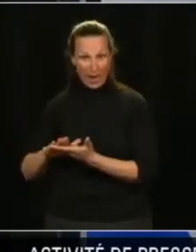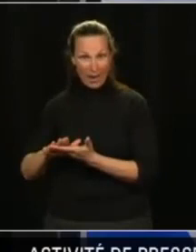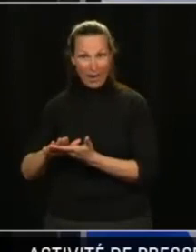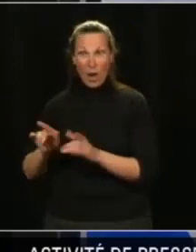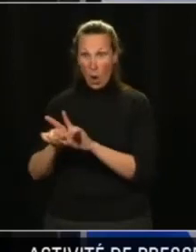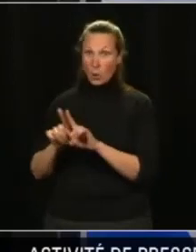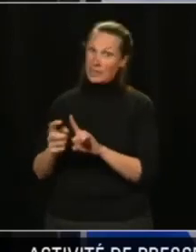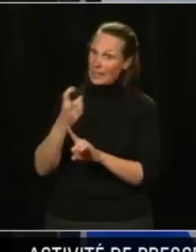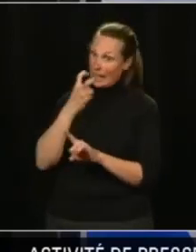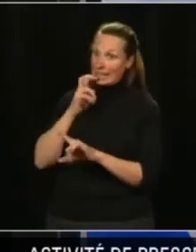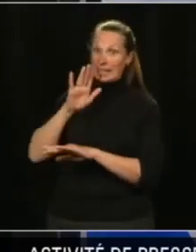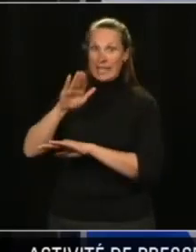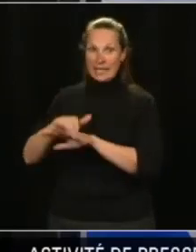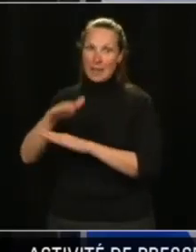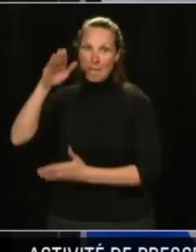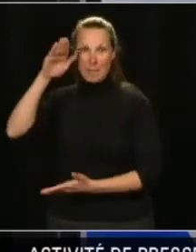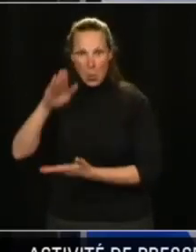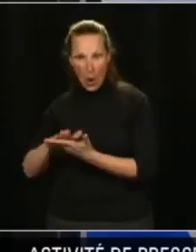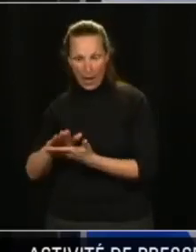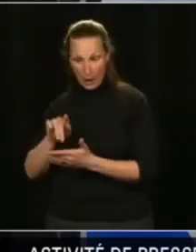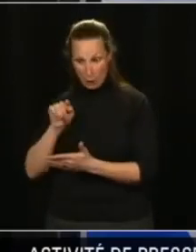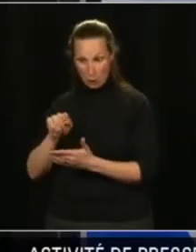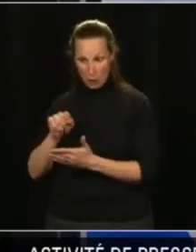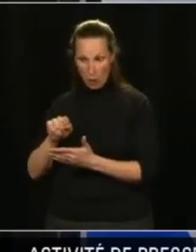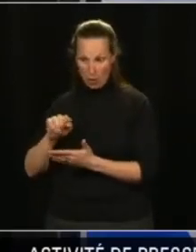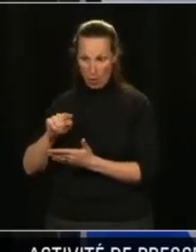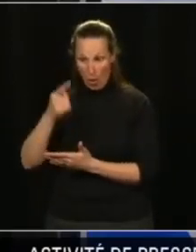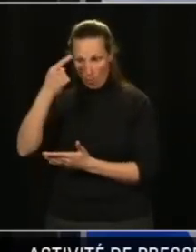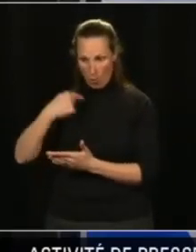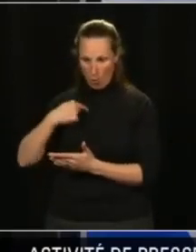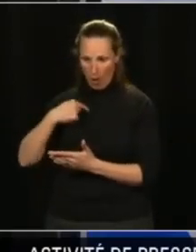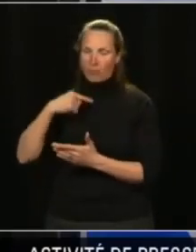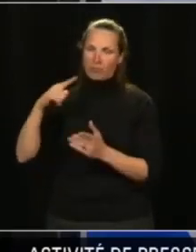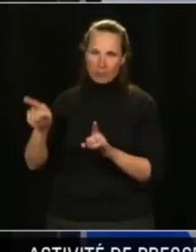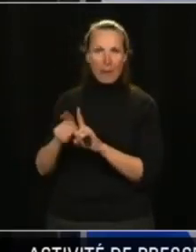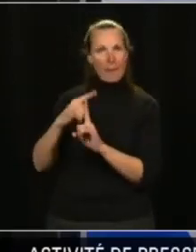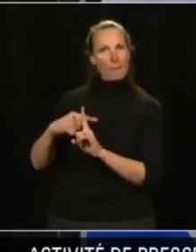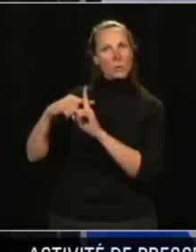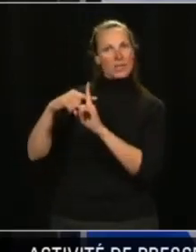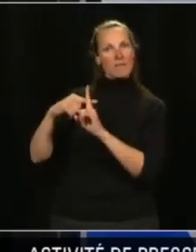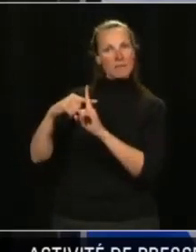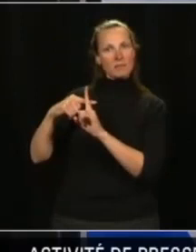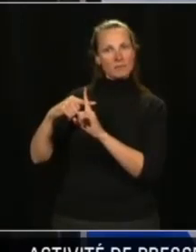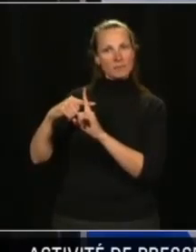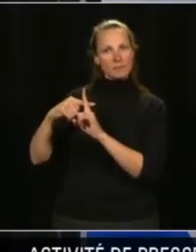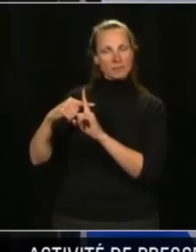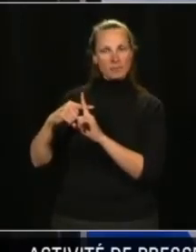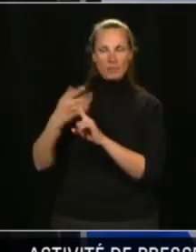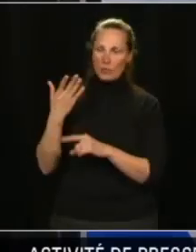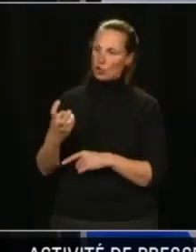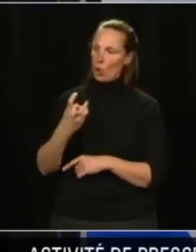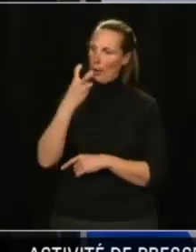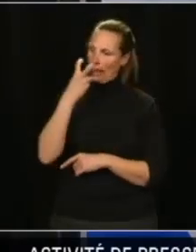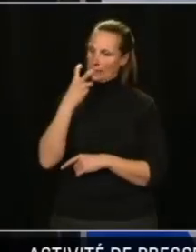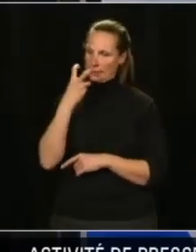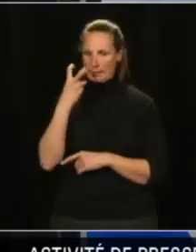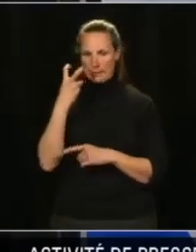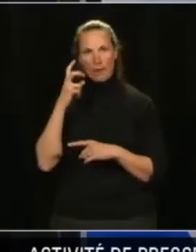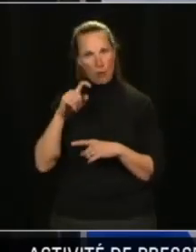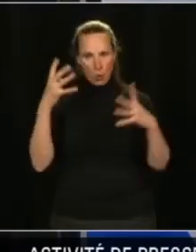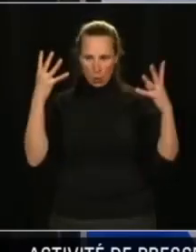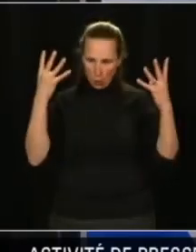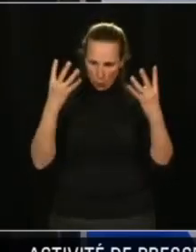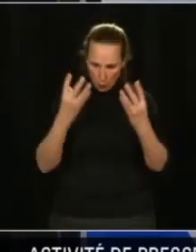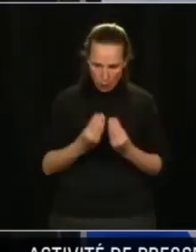balance des inconvénients je continue à penser que c'est un risque calculé mais évidemment quand on pense à